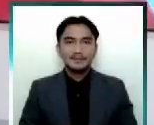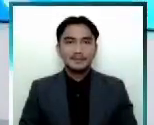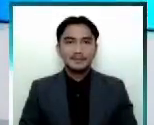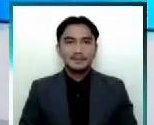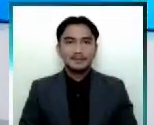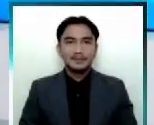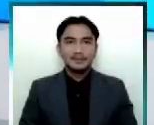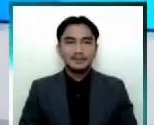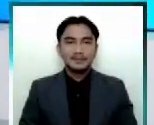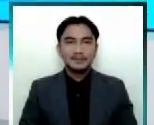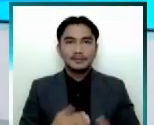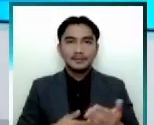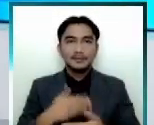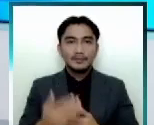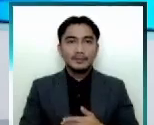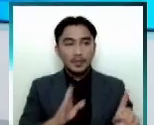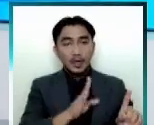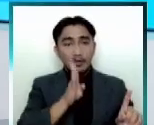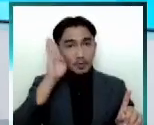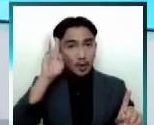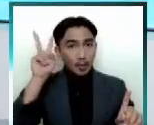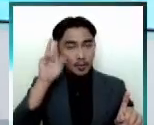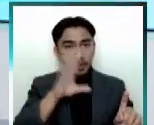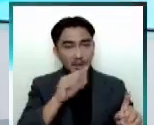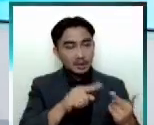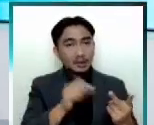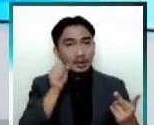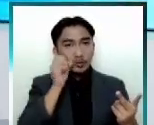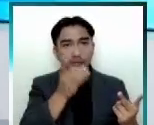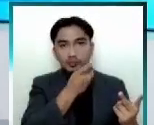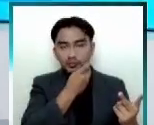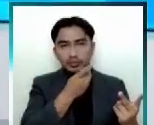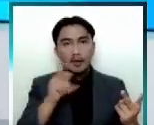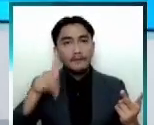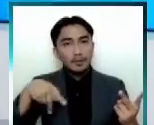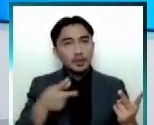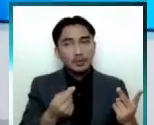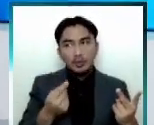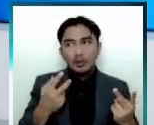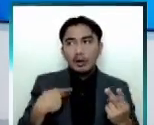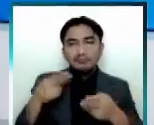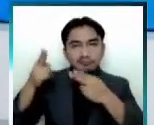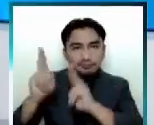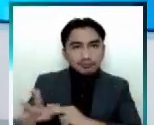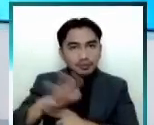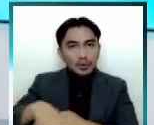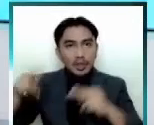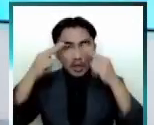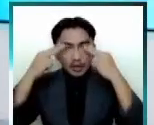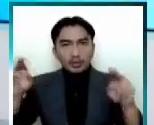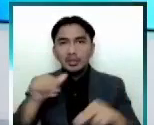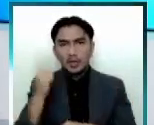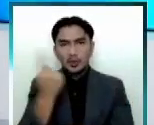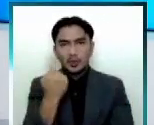Binigyan pugay nila Pangulong Bongbong Marcos at Vice President Sara Duterte ngayong araw ng mga bayani, hindi lang ang mga bayani ng mga